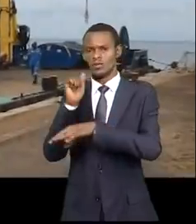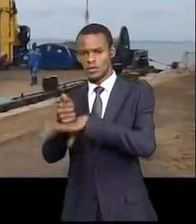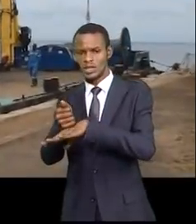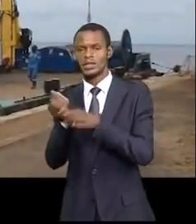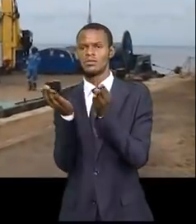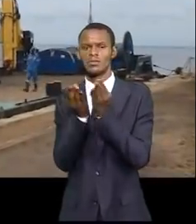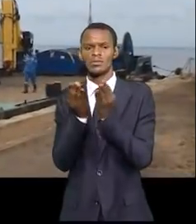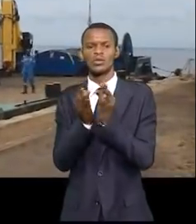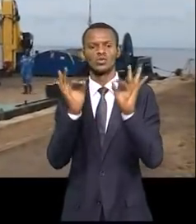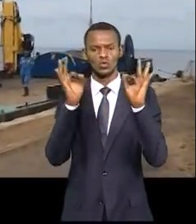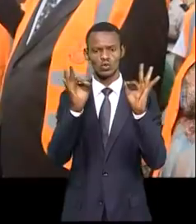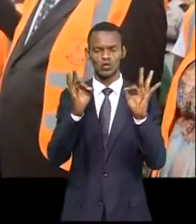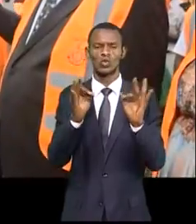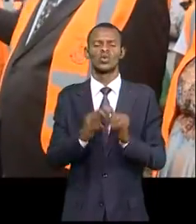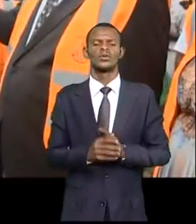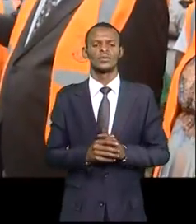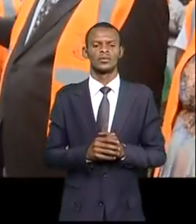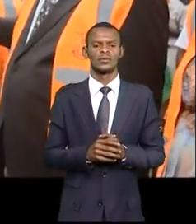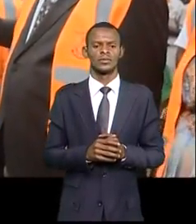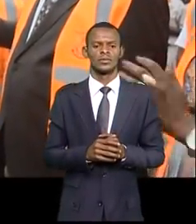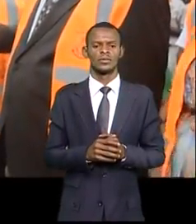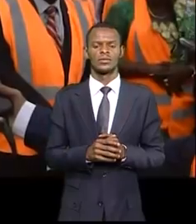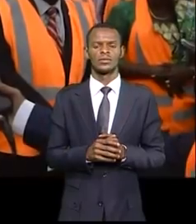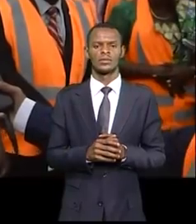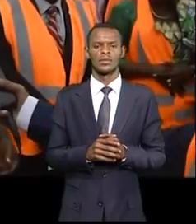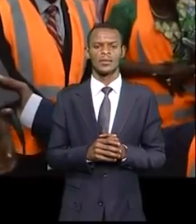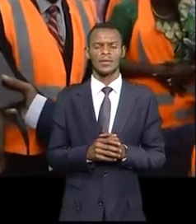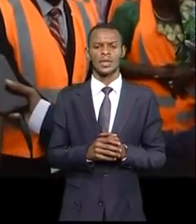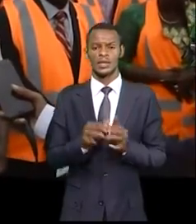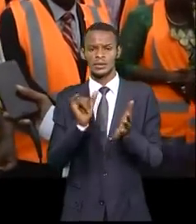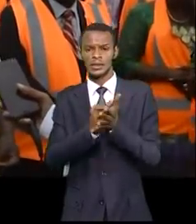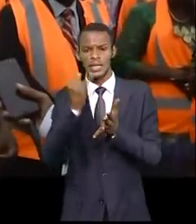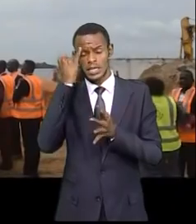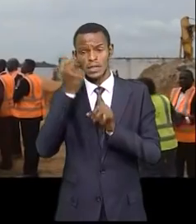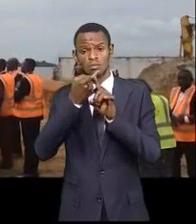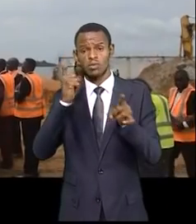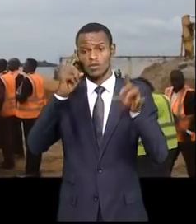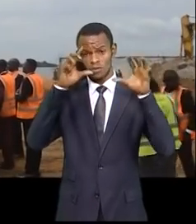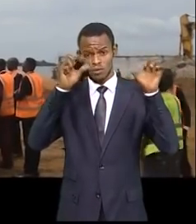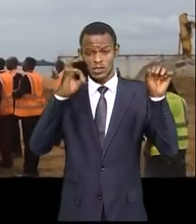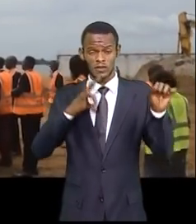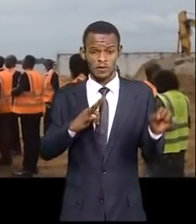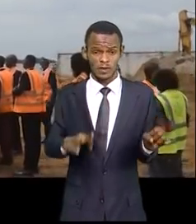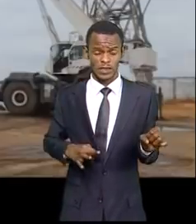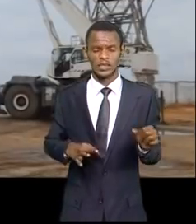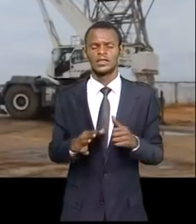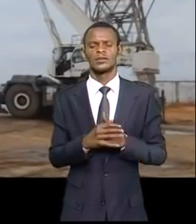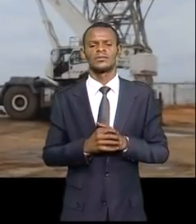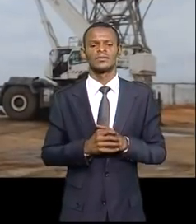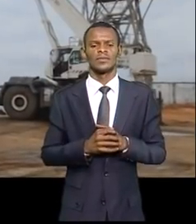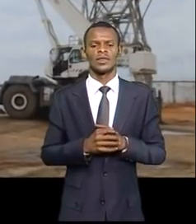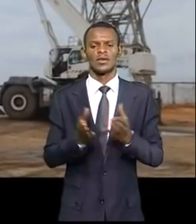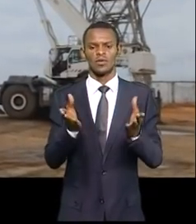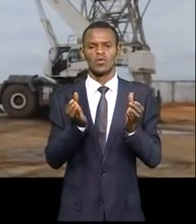d'être doté par le gouvernement congolais grâce à l'impulsion du chef de l'état félix retentissait québec ils ont beau d'un navire en